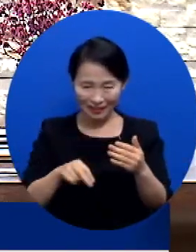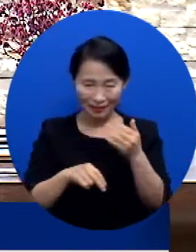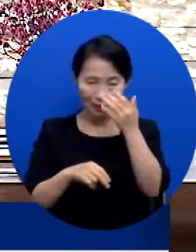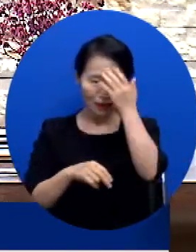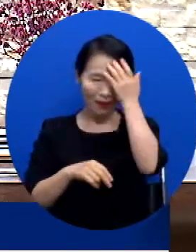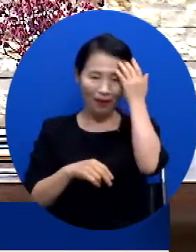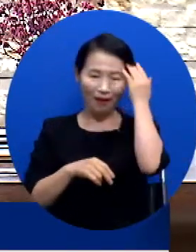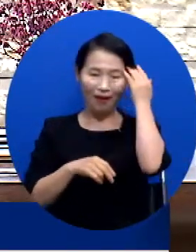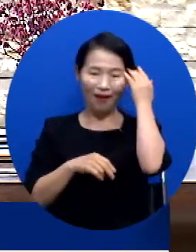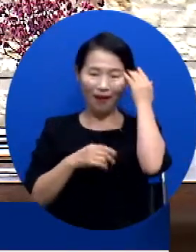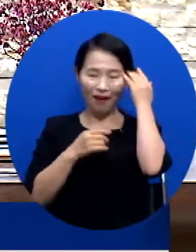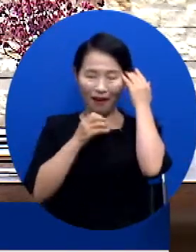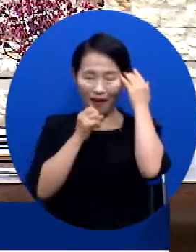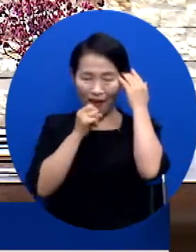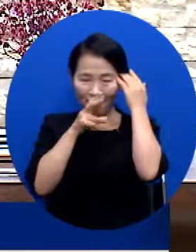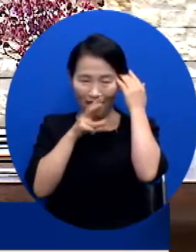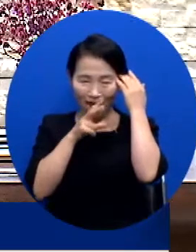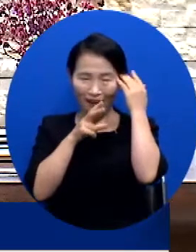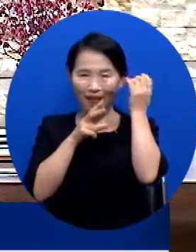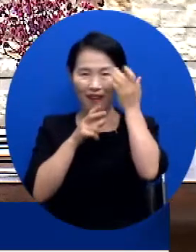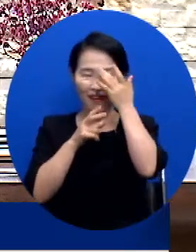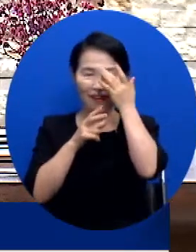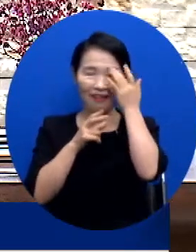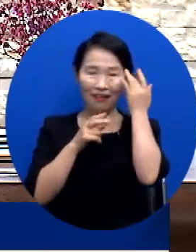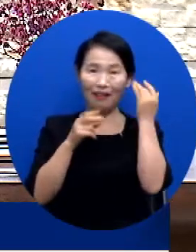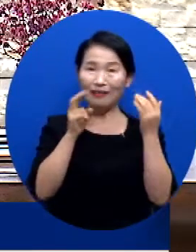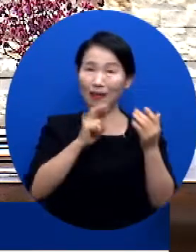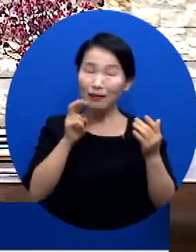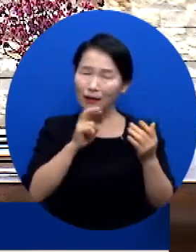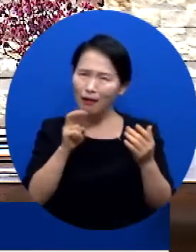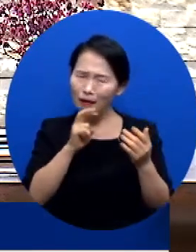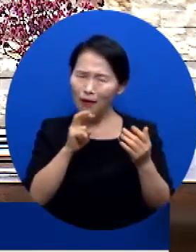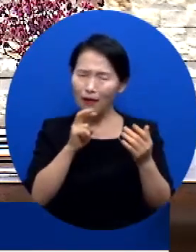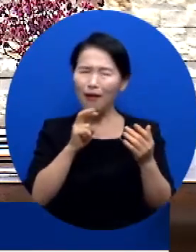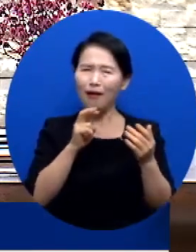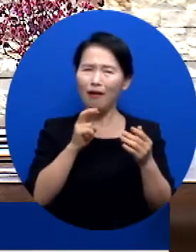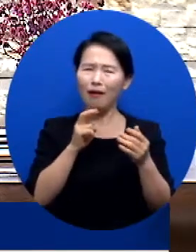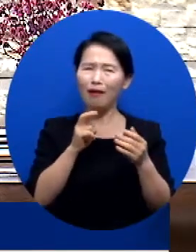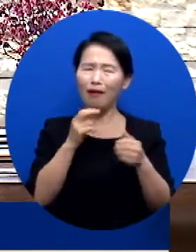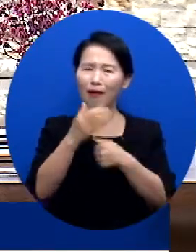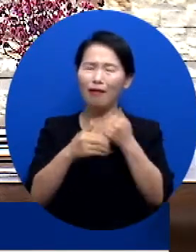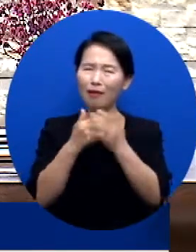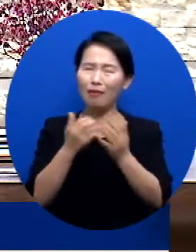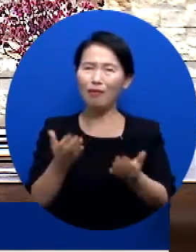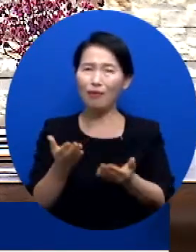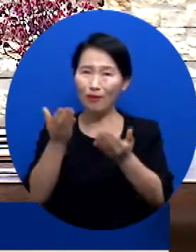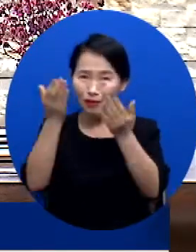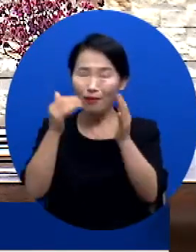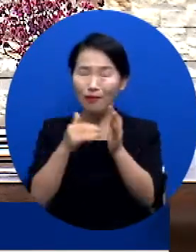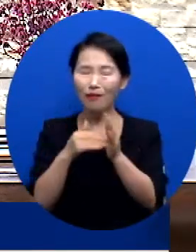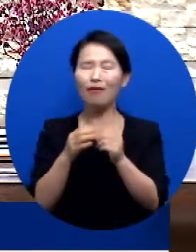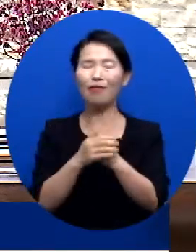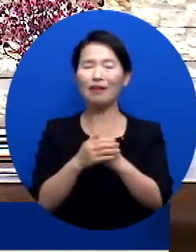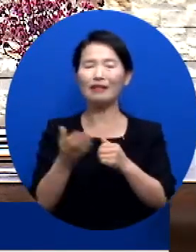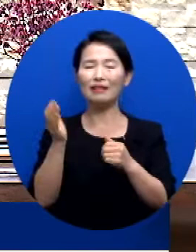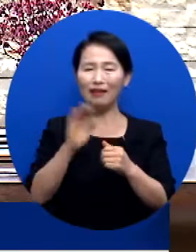좀 놀랐어요. 찬양으로 하나님께 올려드린 게 우리